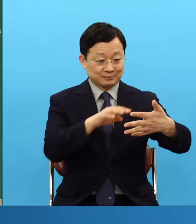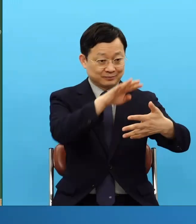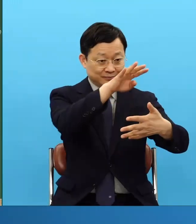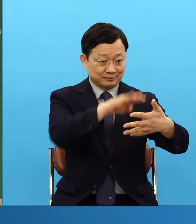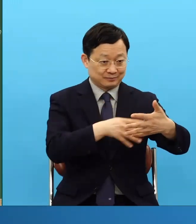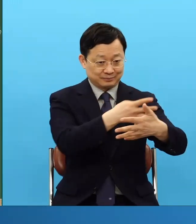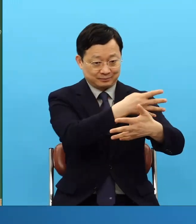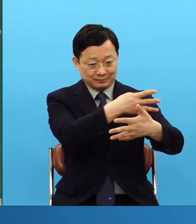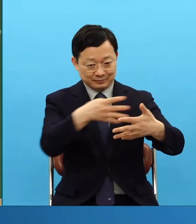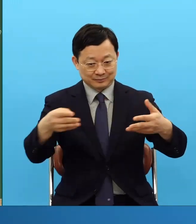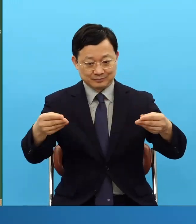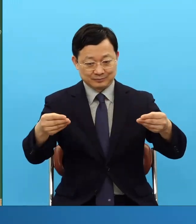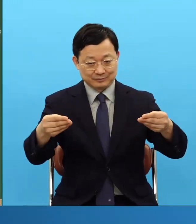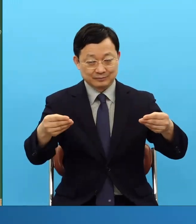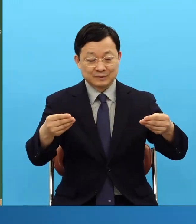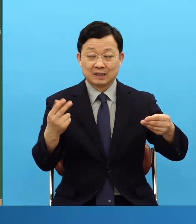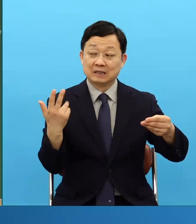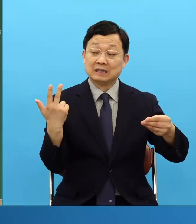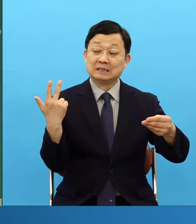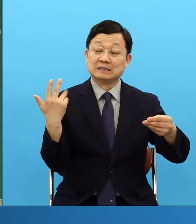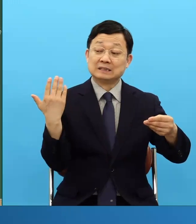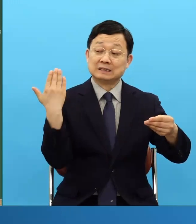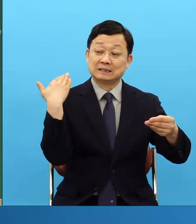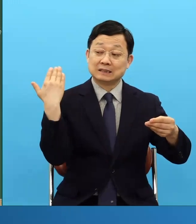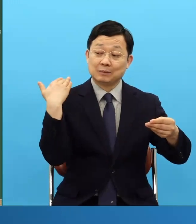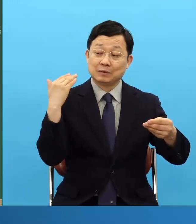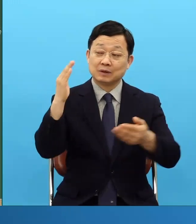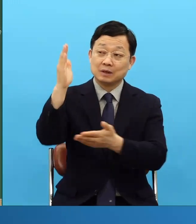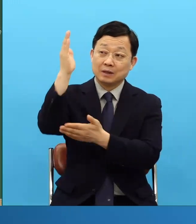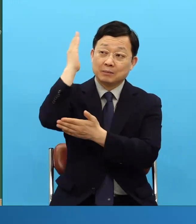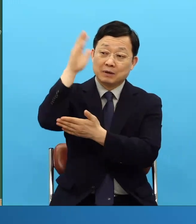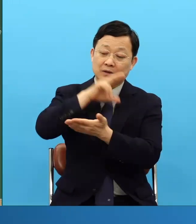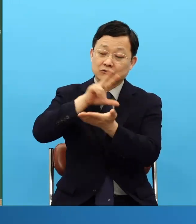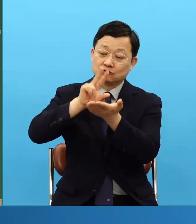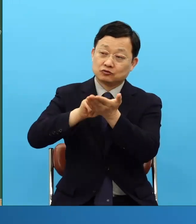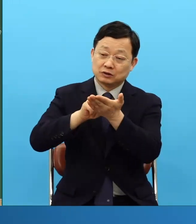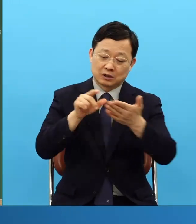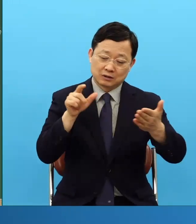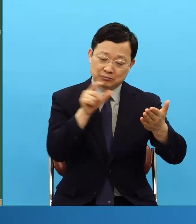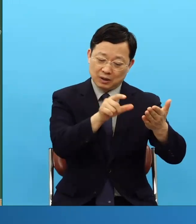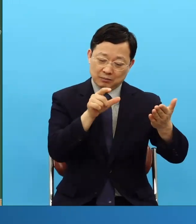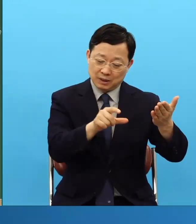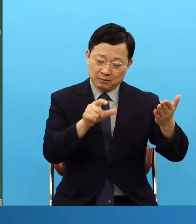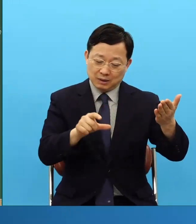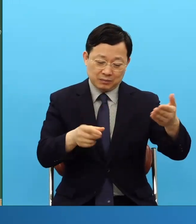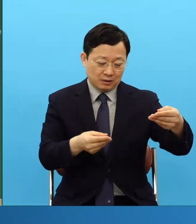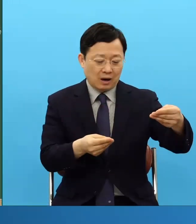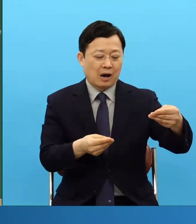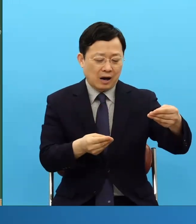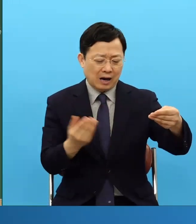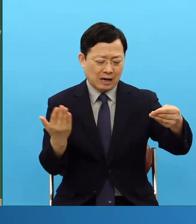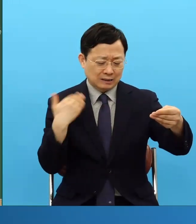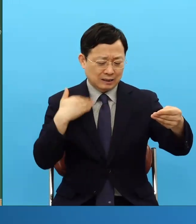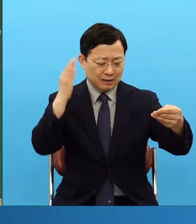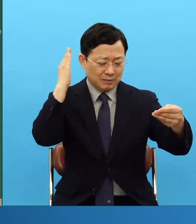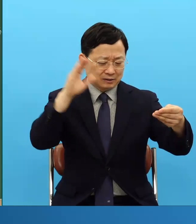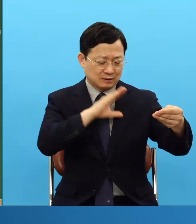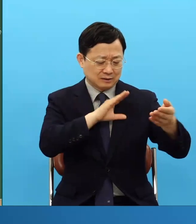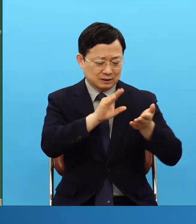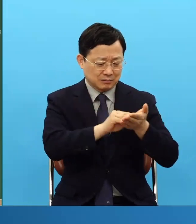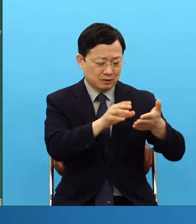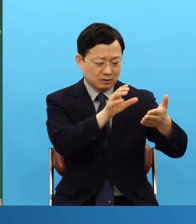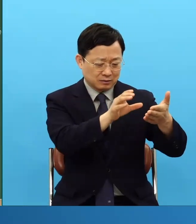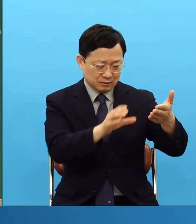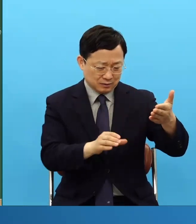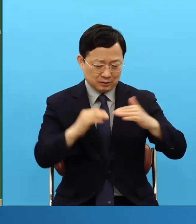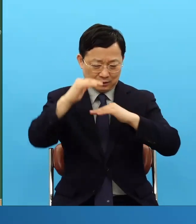있냐면요. 지난번에 무슨 메시지 했냐 그게 나와 있습니다. And half of the schedule is filled with the message that I gave last time.